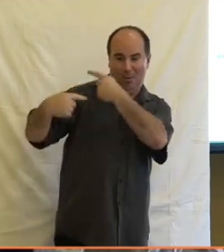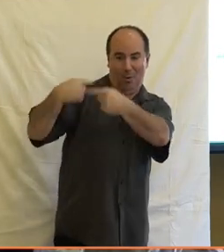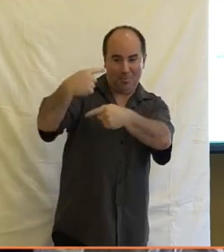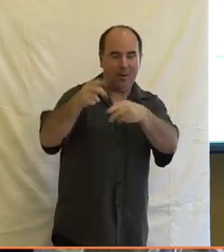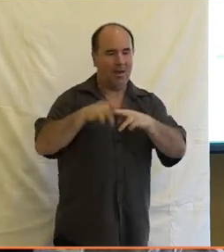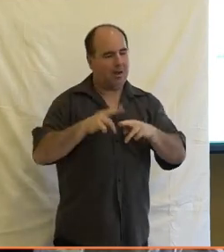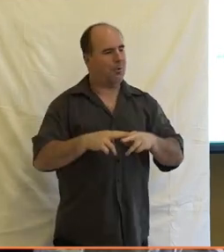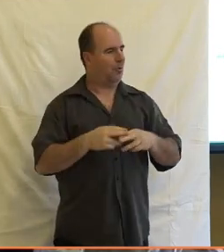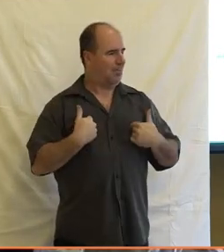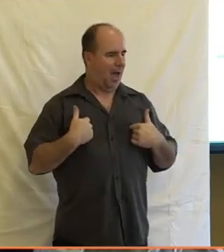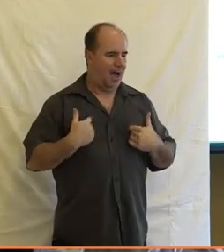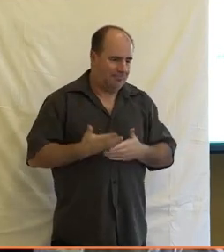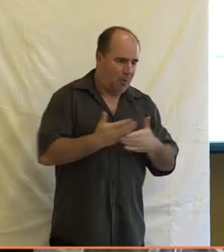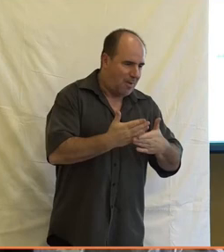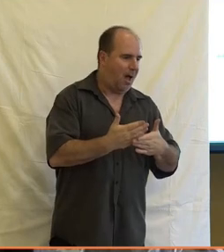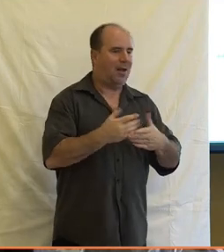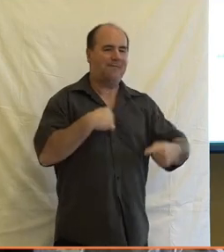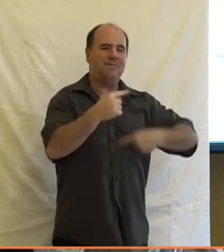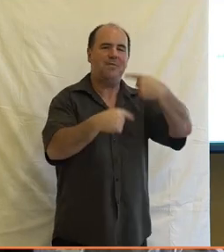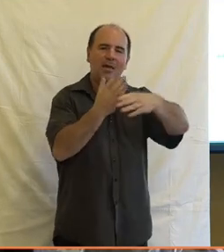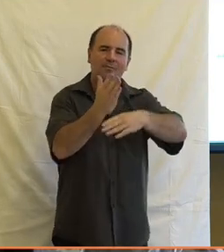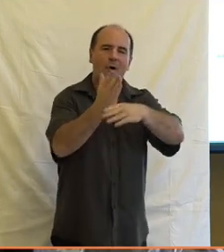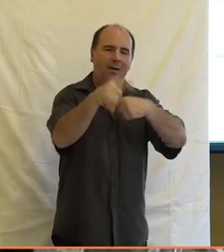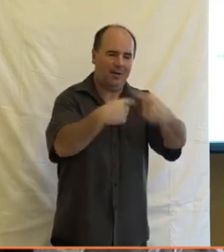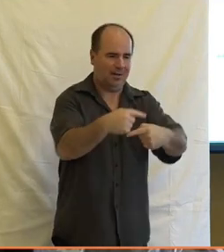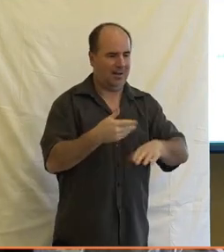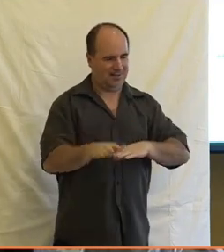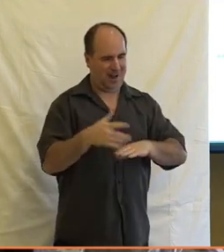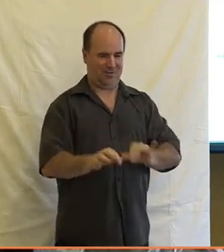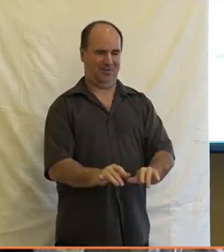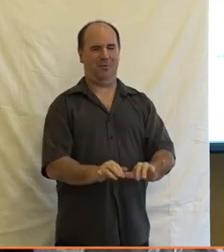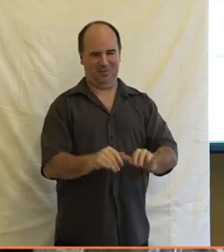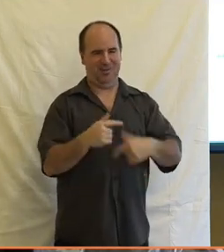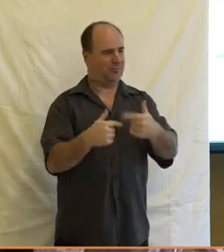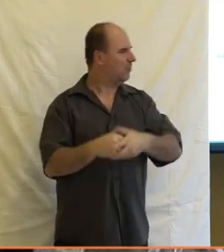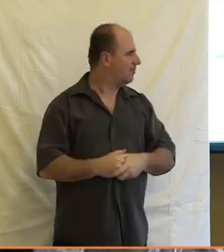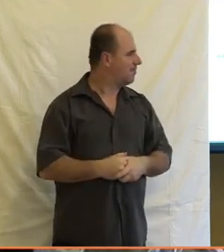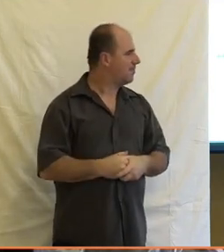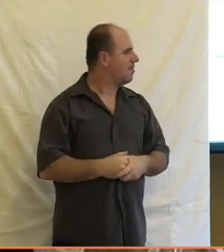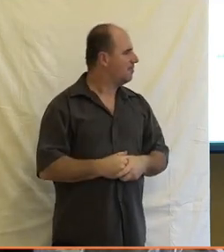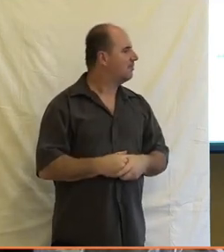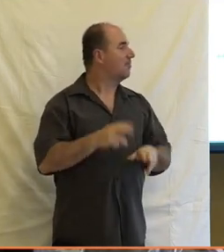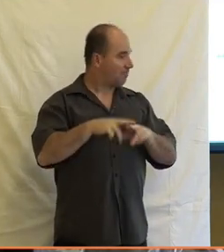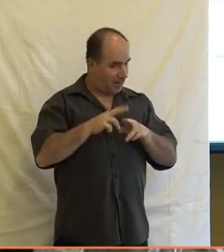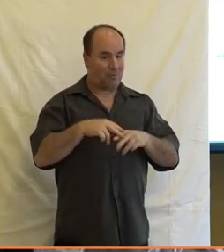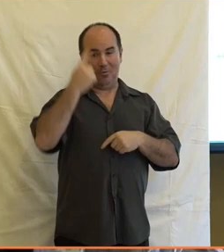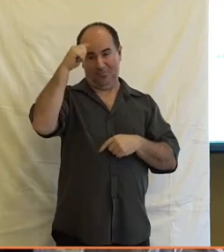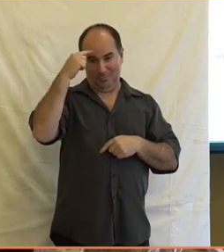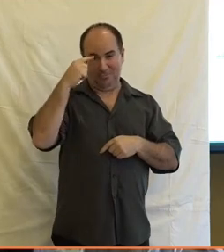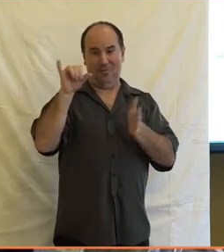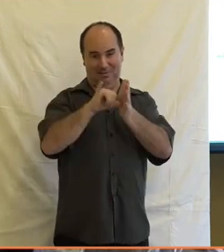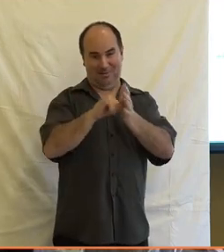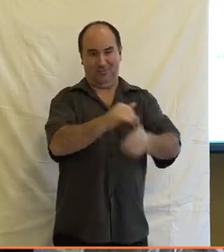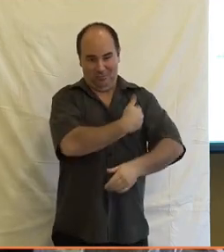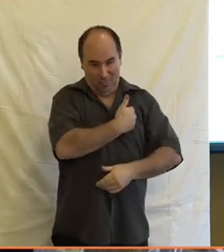programy vlastně uměly. Tak to jsem díky tomu jsem mohla studovat střední školu, kterou jsem úspěšně skončila